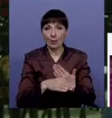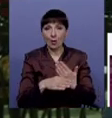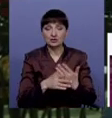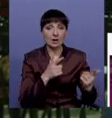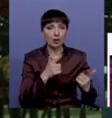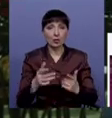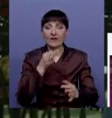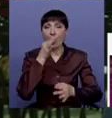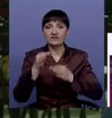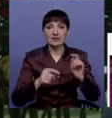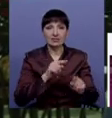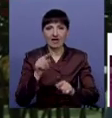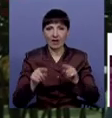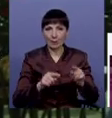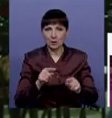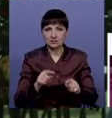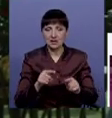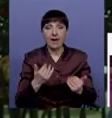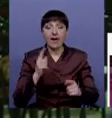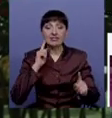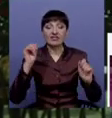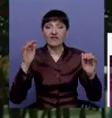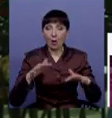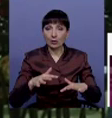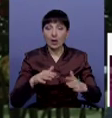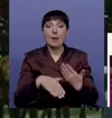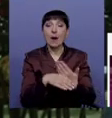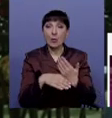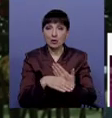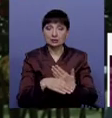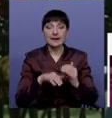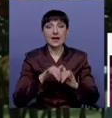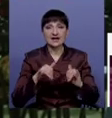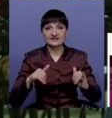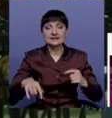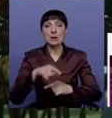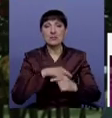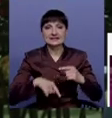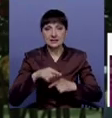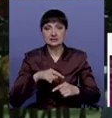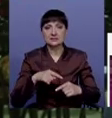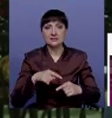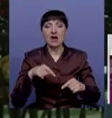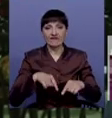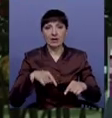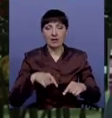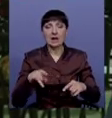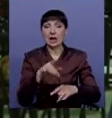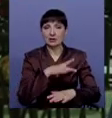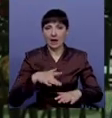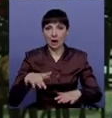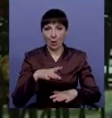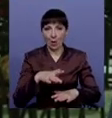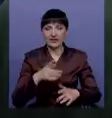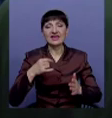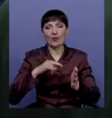ответить на вопросы предпринимателей. Данный форум даст новый толчок для развития бизнеса и в нашем районе, так и